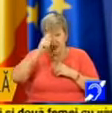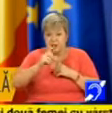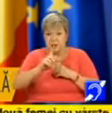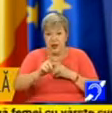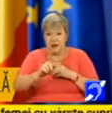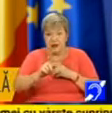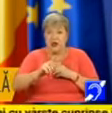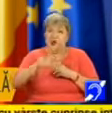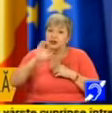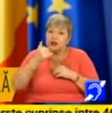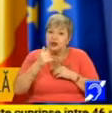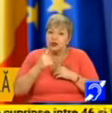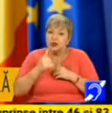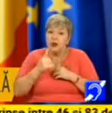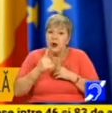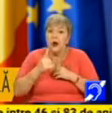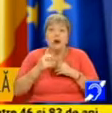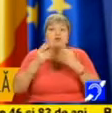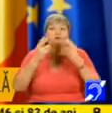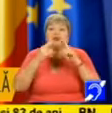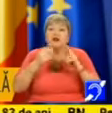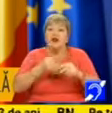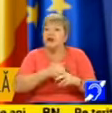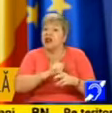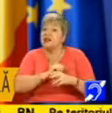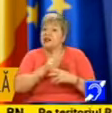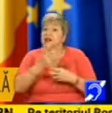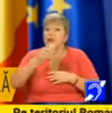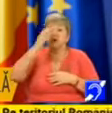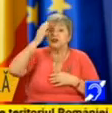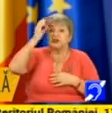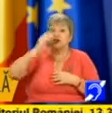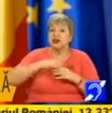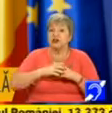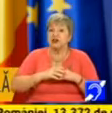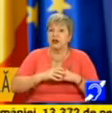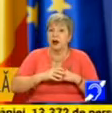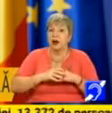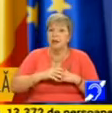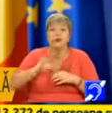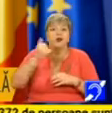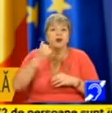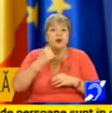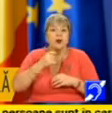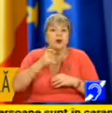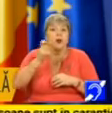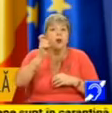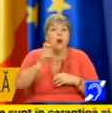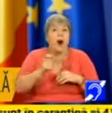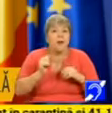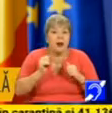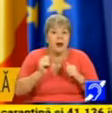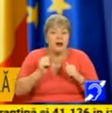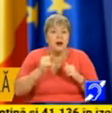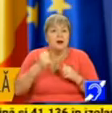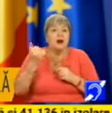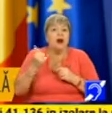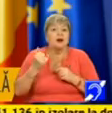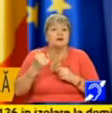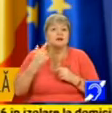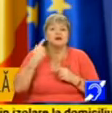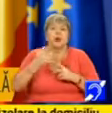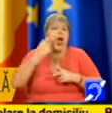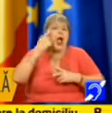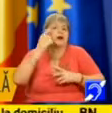inclusiv cei de la diferitele institute de știință, inclusiv oamenii care sunt considerați